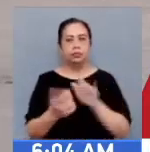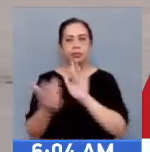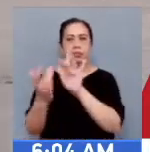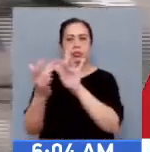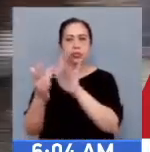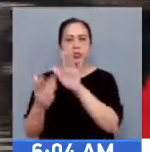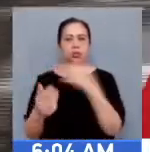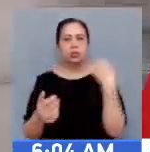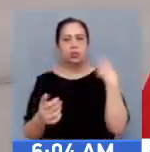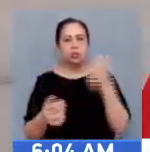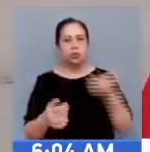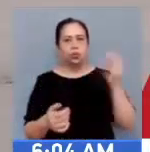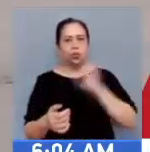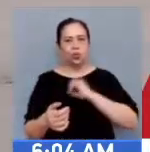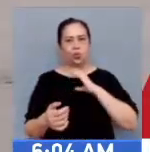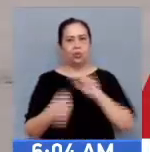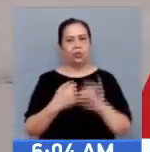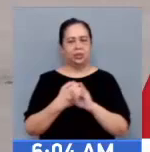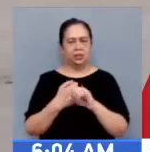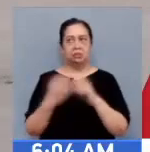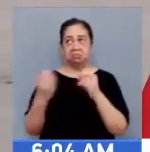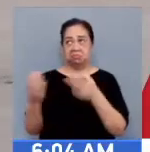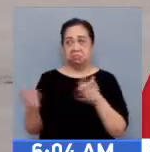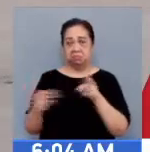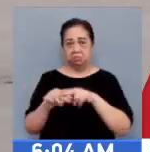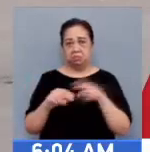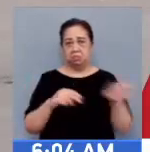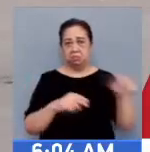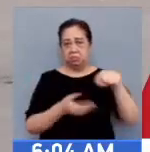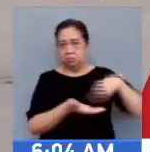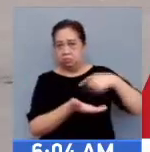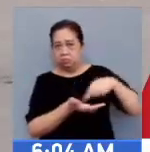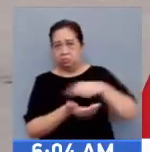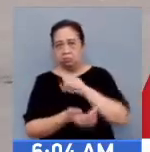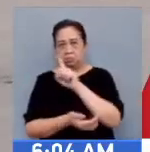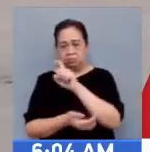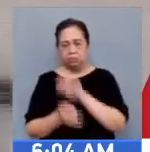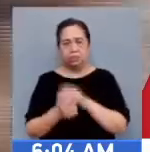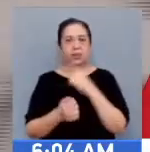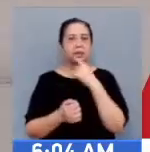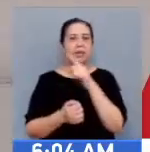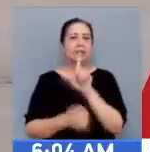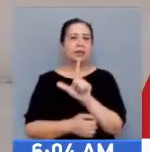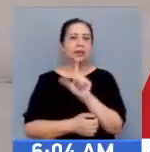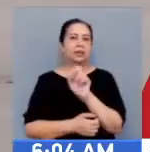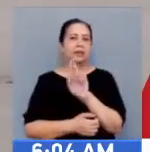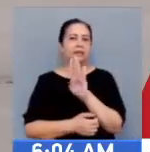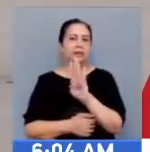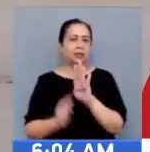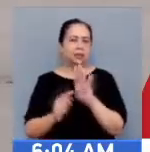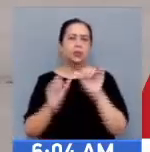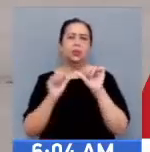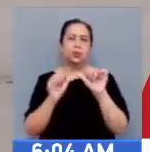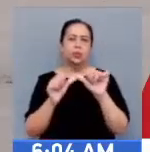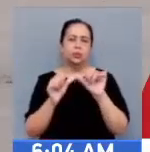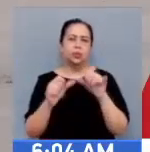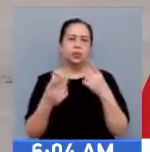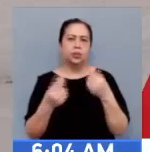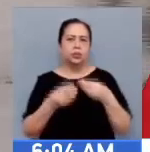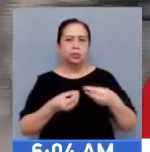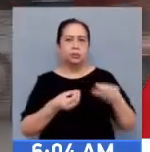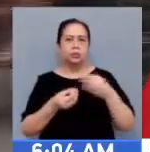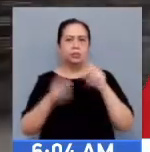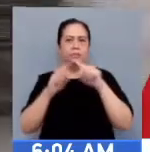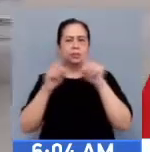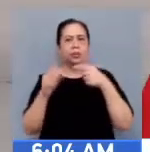para maipatupad na nila ang dagdag singil sa pamasahe. Sabi naman ng LTFRB, tuloy-tuloy pa rin naman daw ang pamimigay nila ng fuel